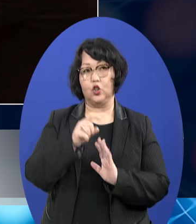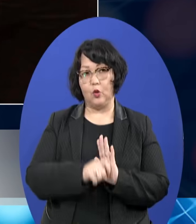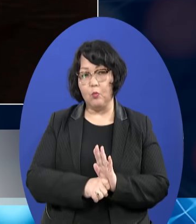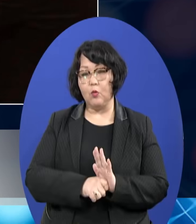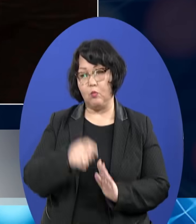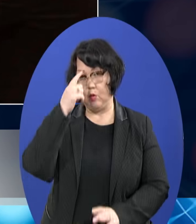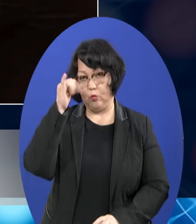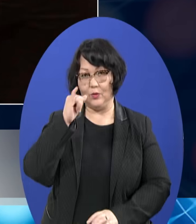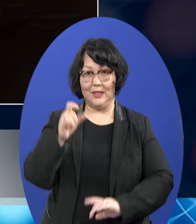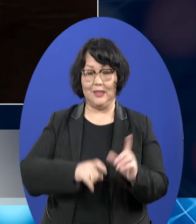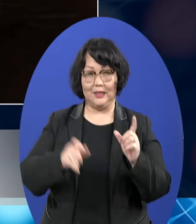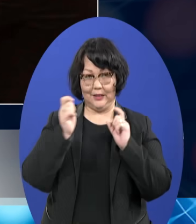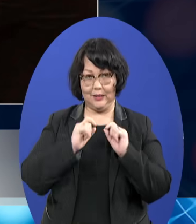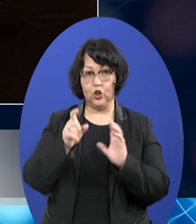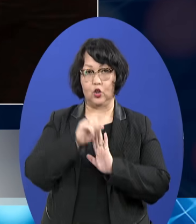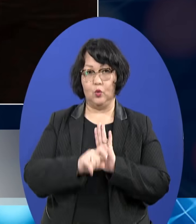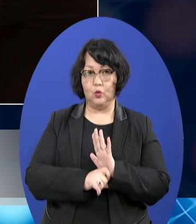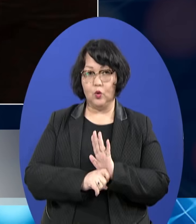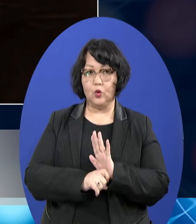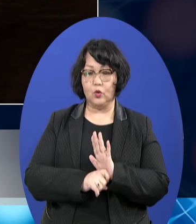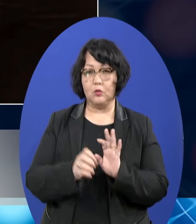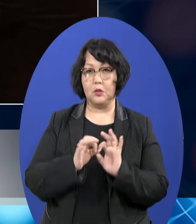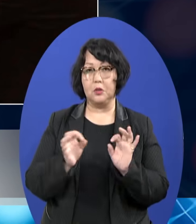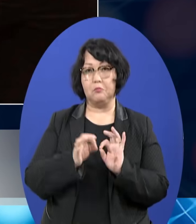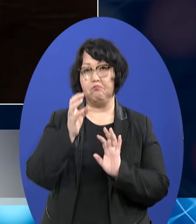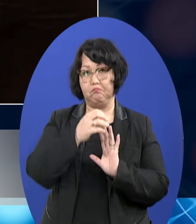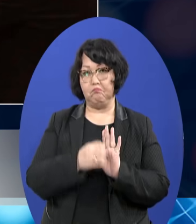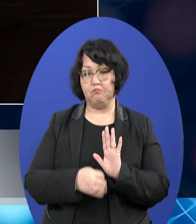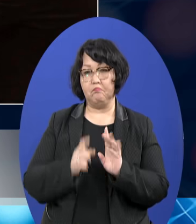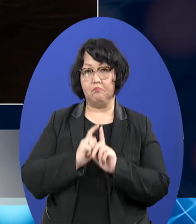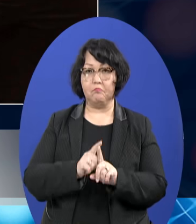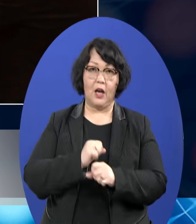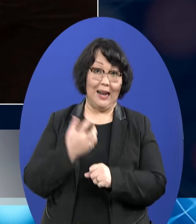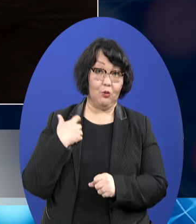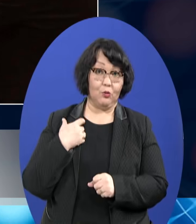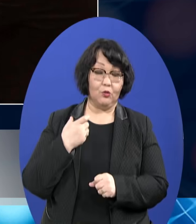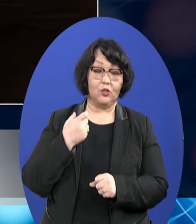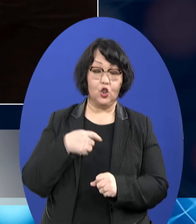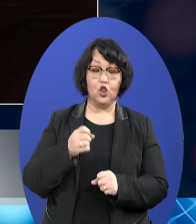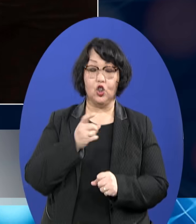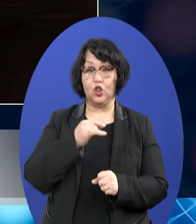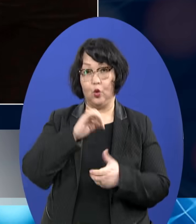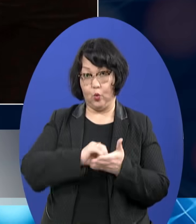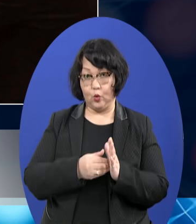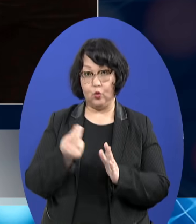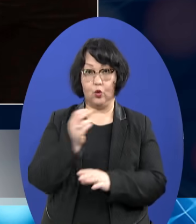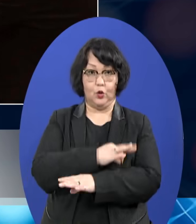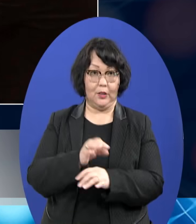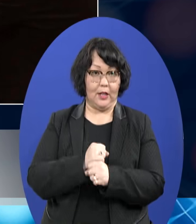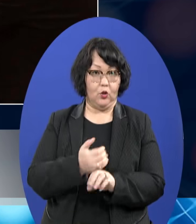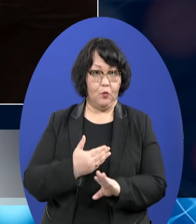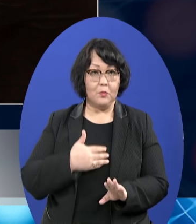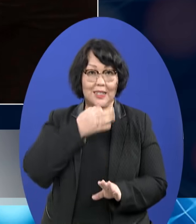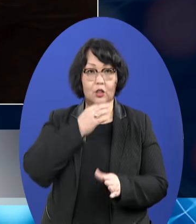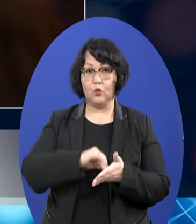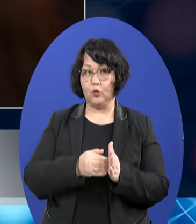за Монгол Улсын эдийн засгийг сэргээх хөтөлбөрт тус тусгасан за энэ дагуу ажлын хэсгийн ерөнхий төлөвлөгөө зураг цэслийн ажлын урьдчилсан төсөв